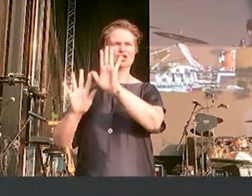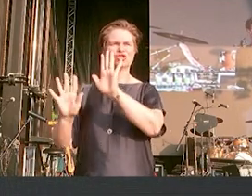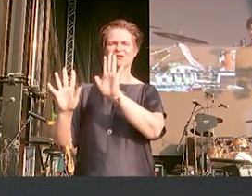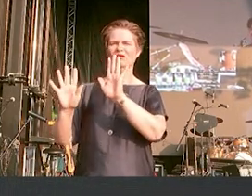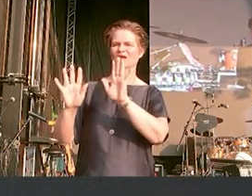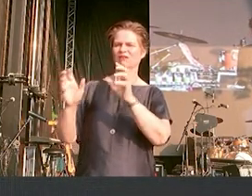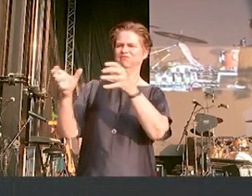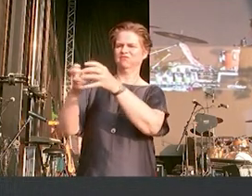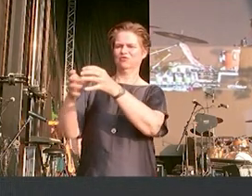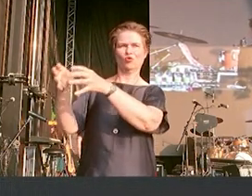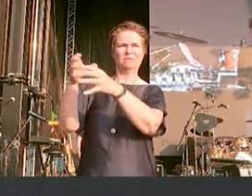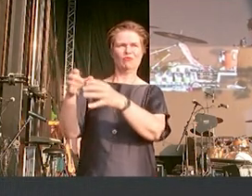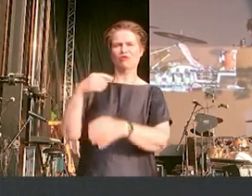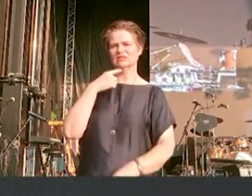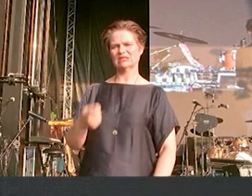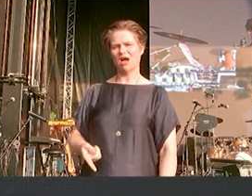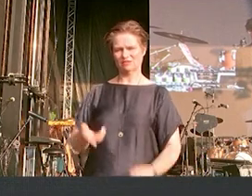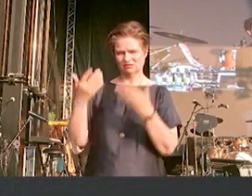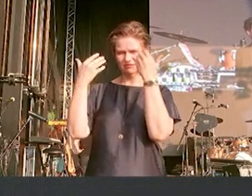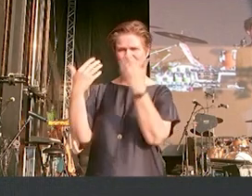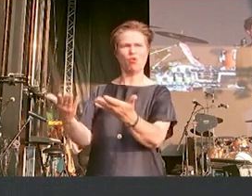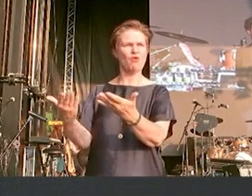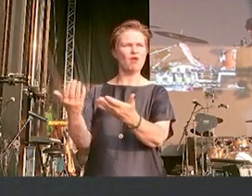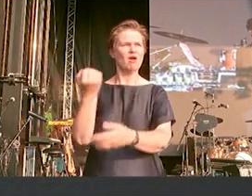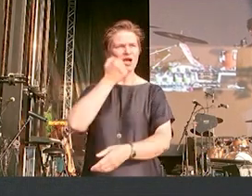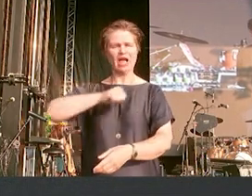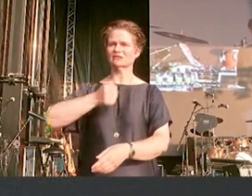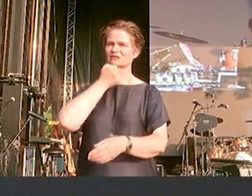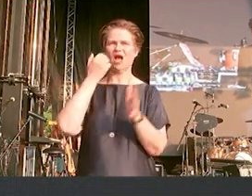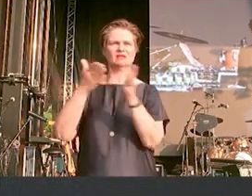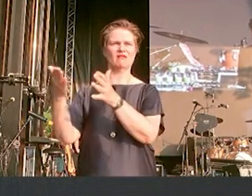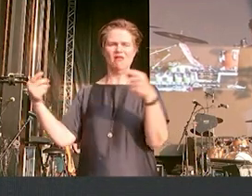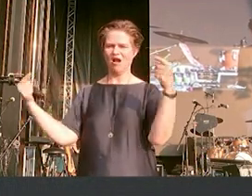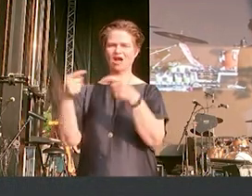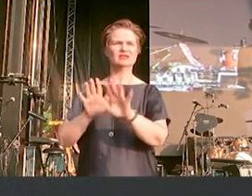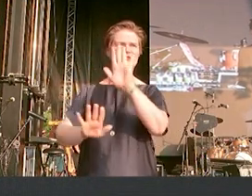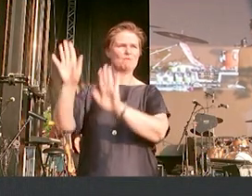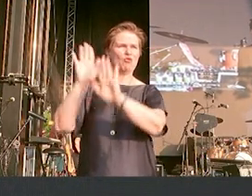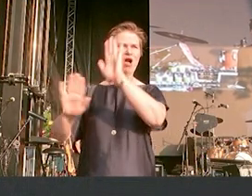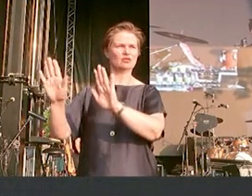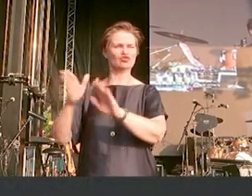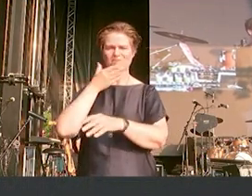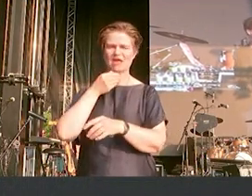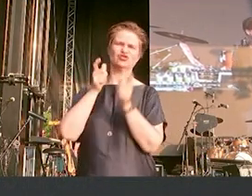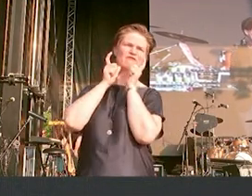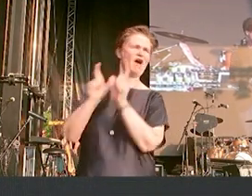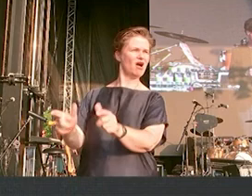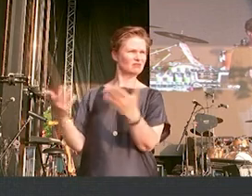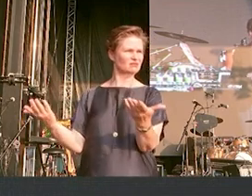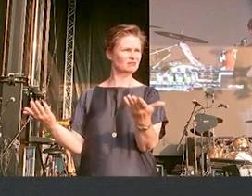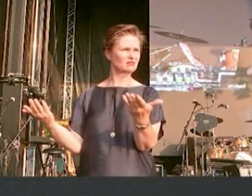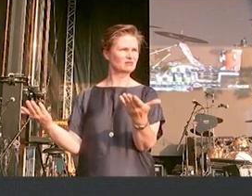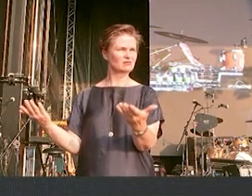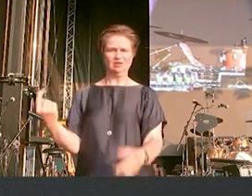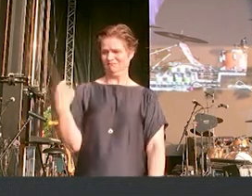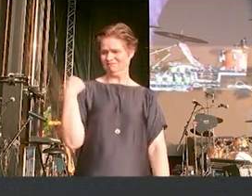Gruppierungen als das bezeichnet hat, was sie sind. Rechtsradikal, antidemokratisch und menschenverachtend.